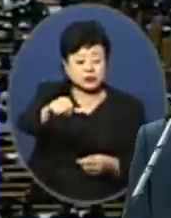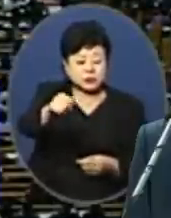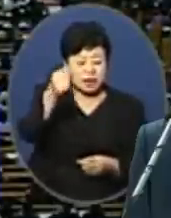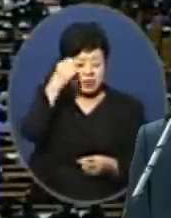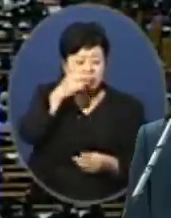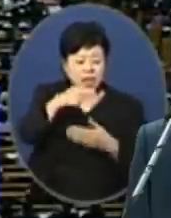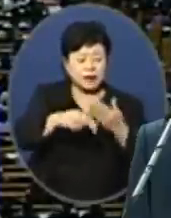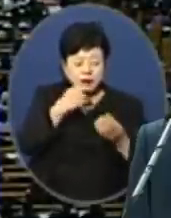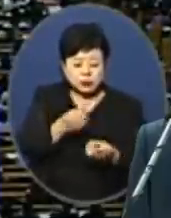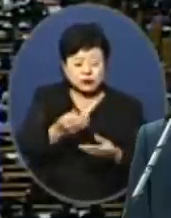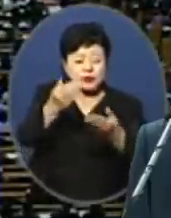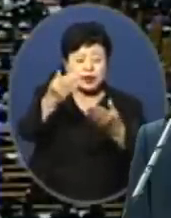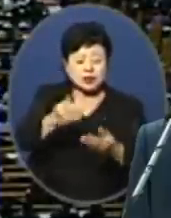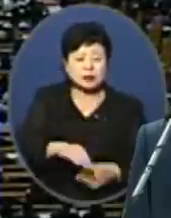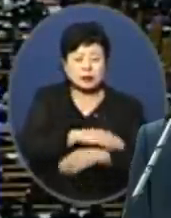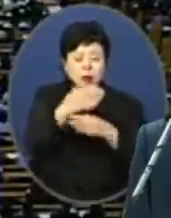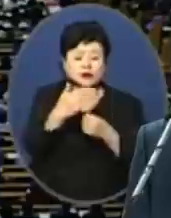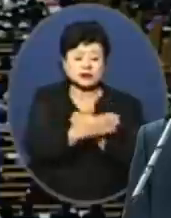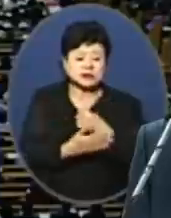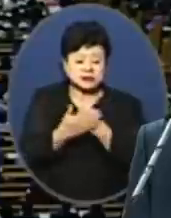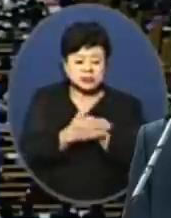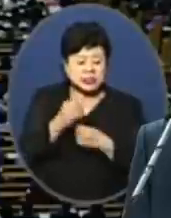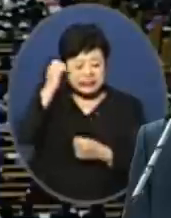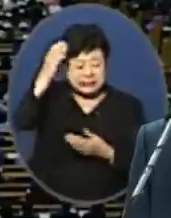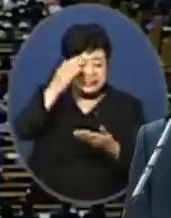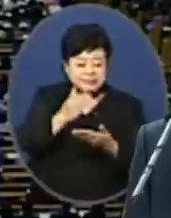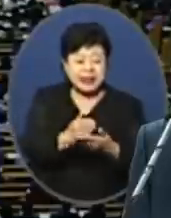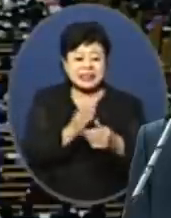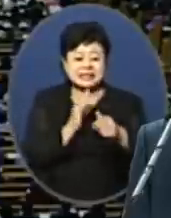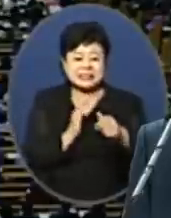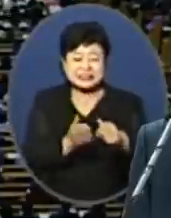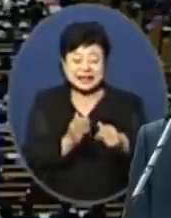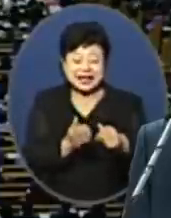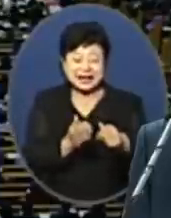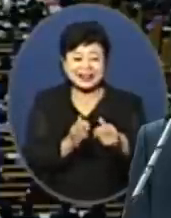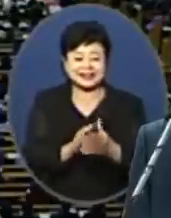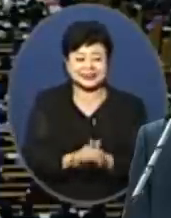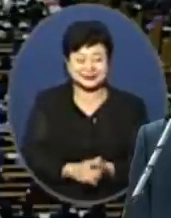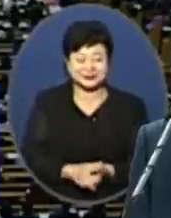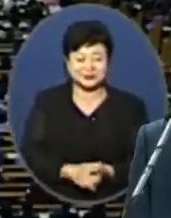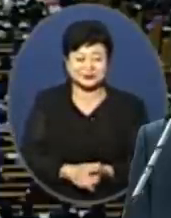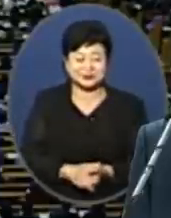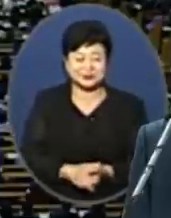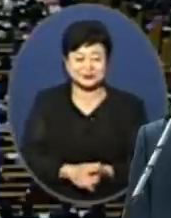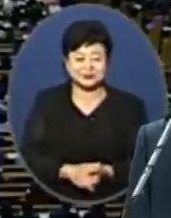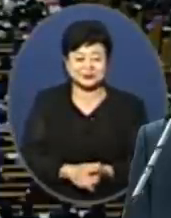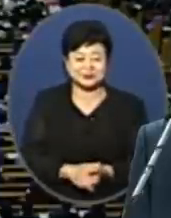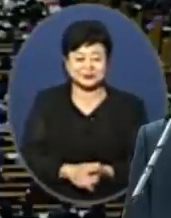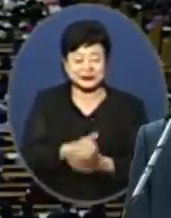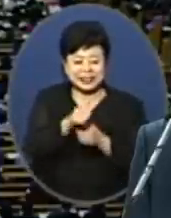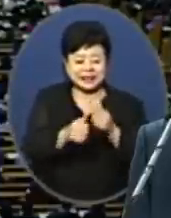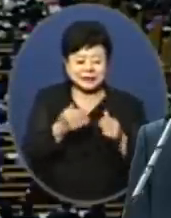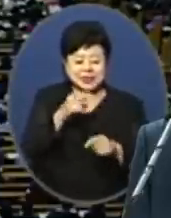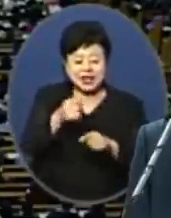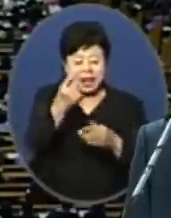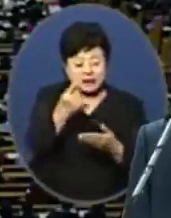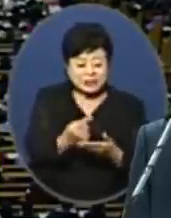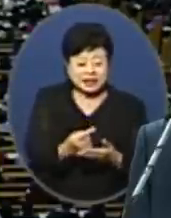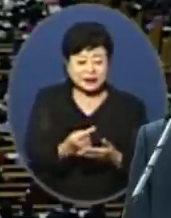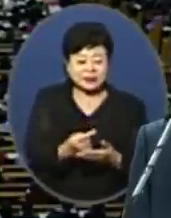영혼아 야훼를 송축하며 그 모든 은택을 잊지 말지어다. 하나님께 나간